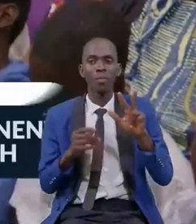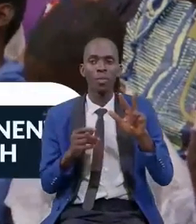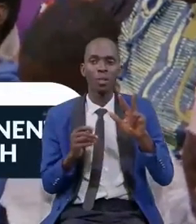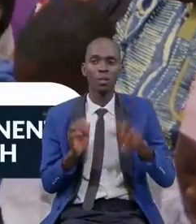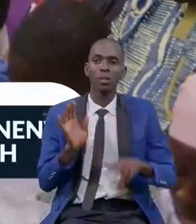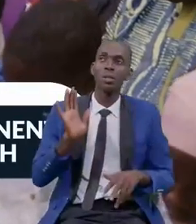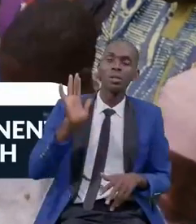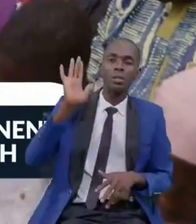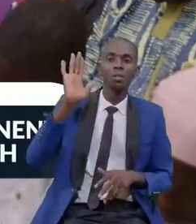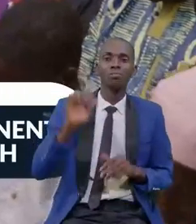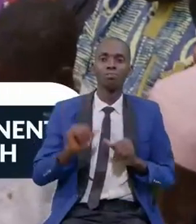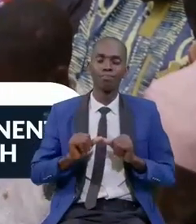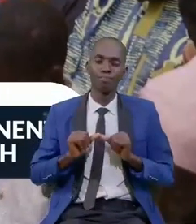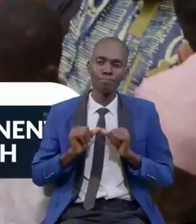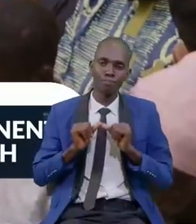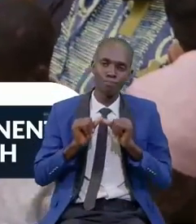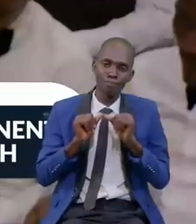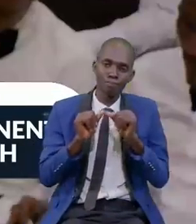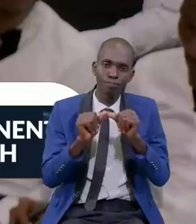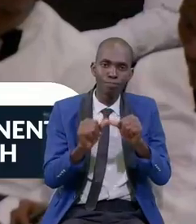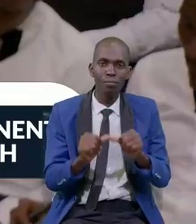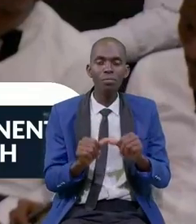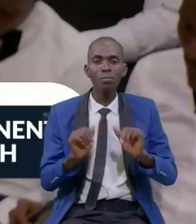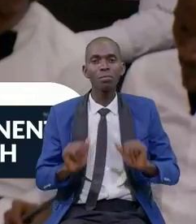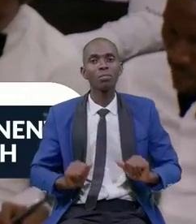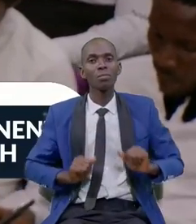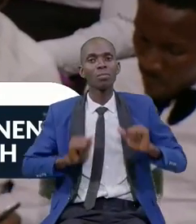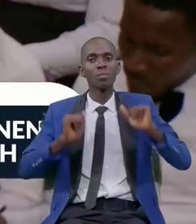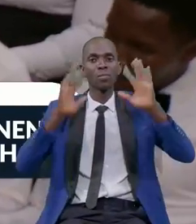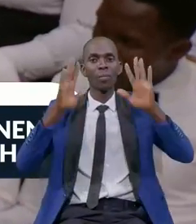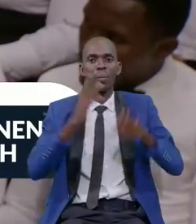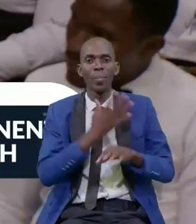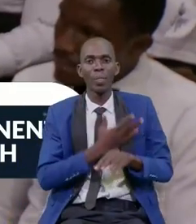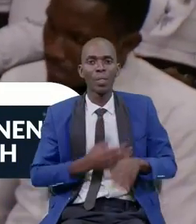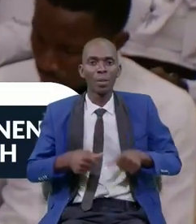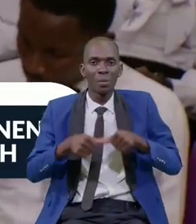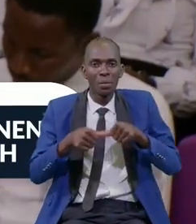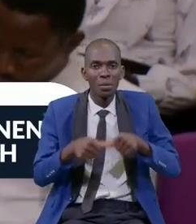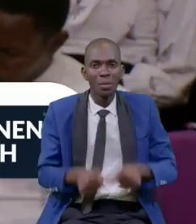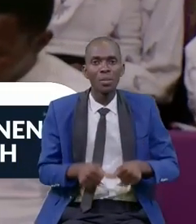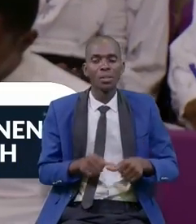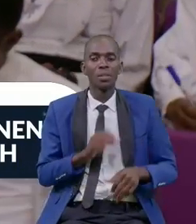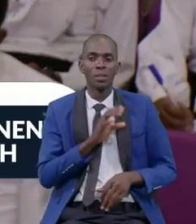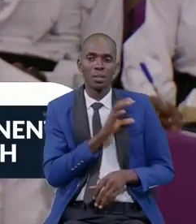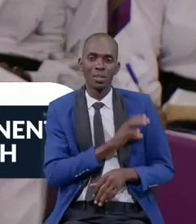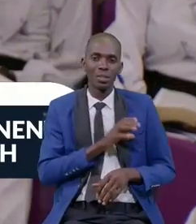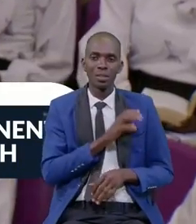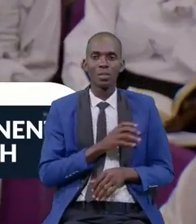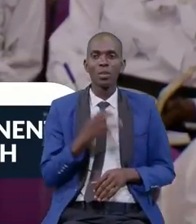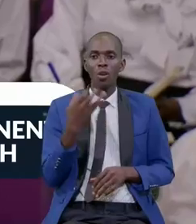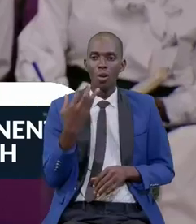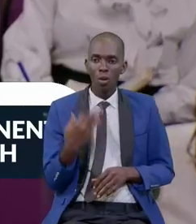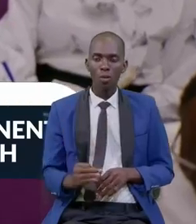C'est endurer la consécration et les caractéristiques permanentes de la